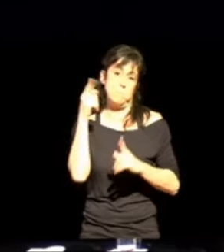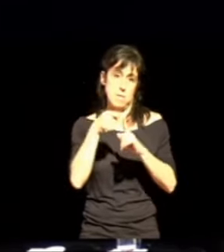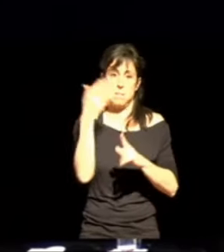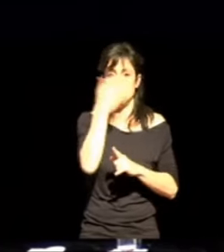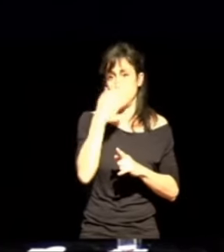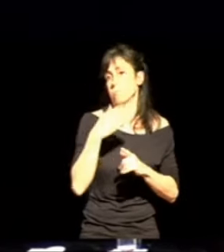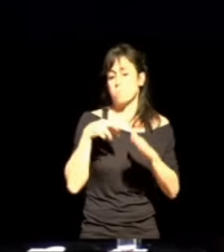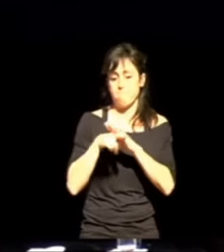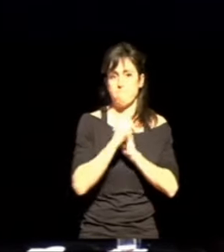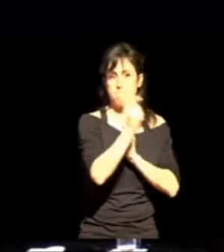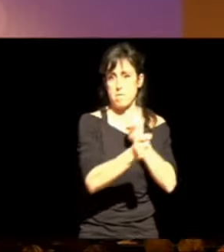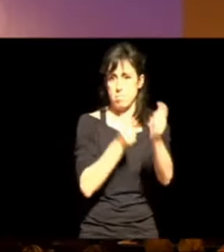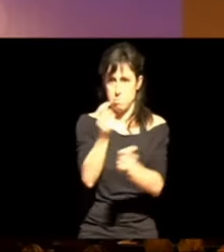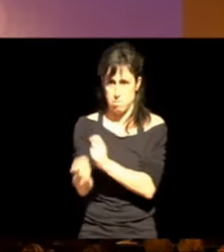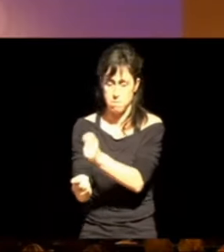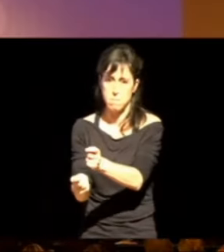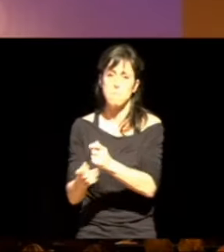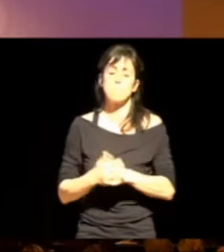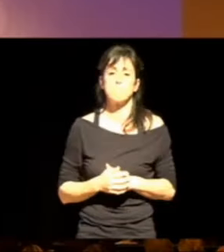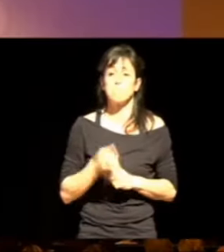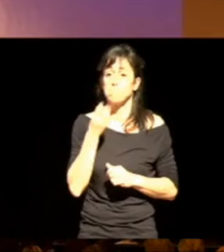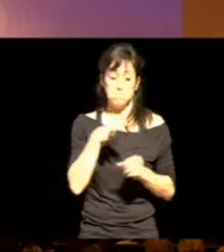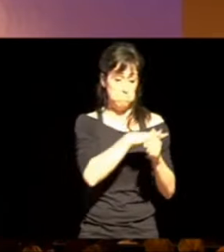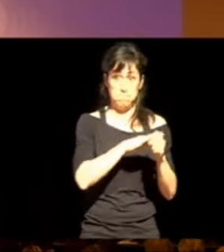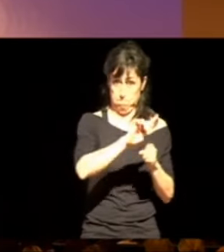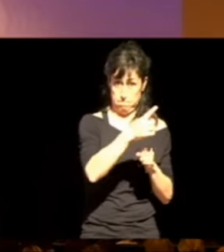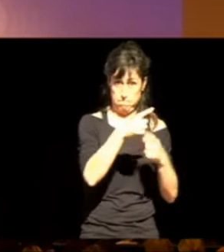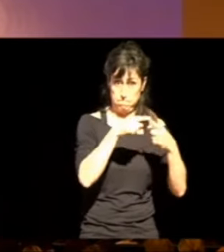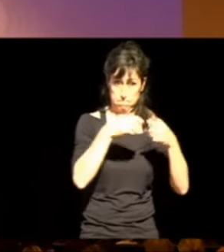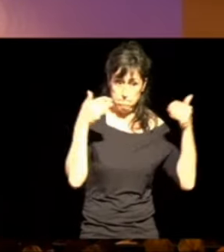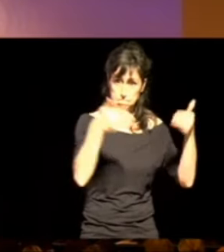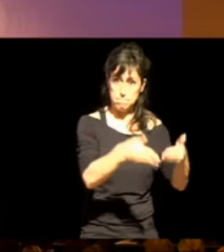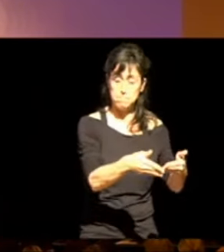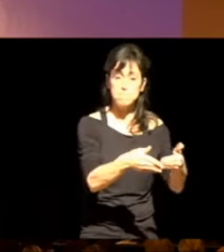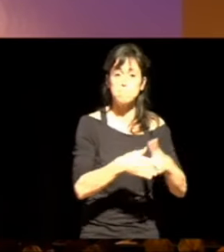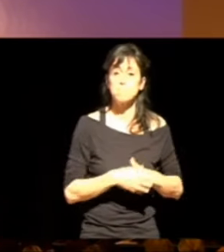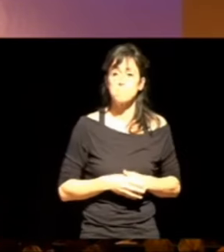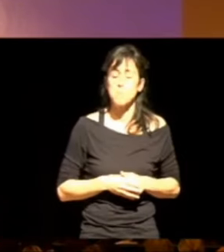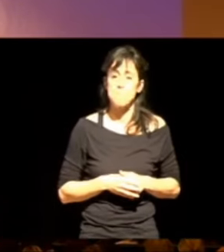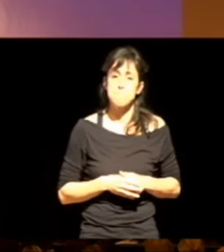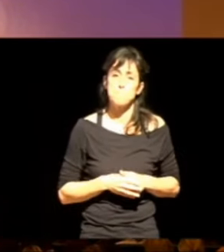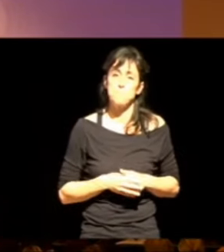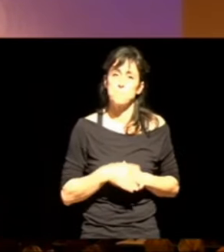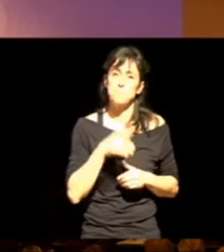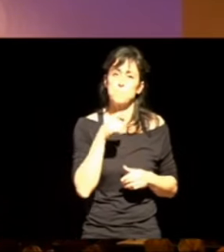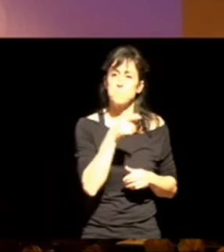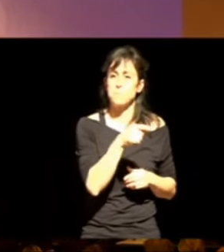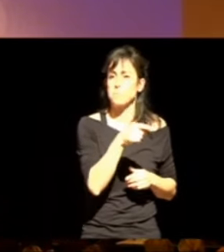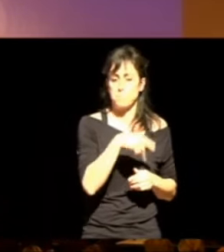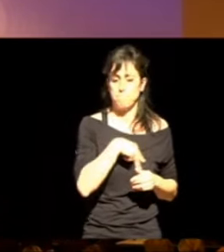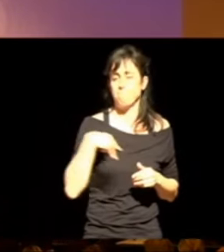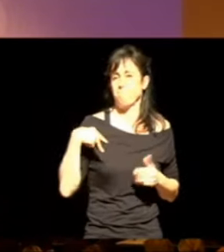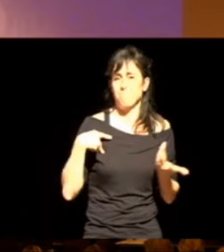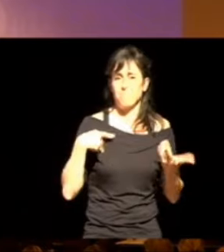Bueno, lehenengo dimentsioari dagokionez, horre nagusitzen diren orokorra dena, esku hartze